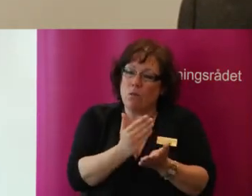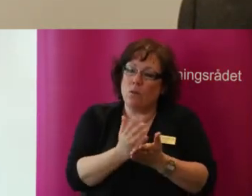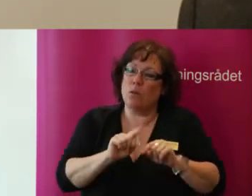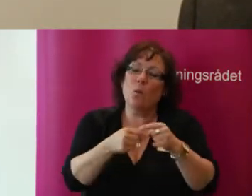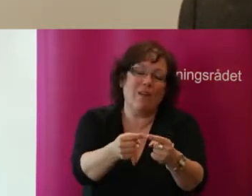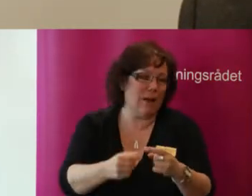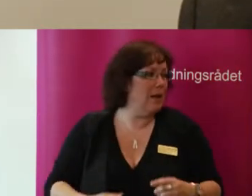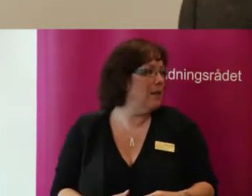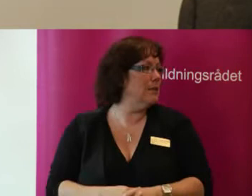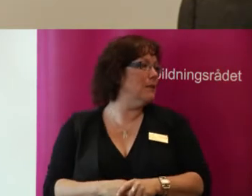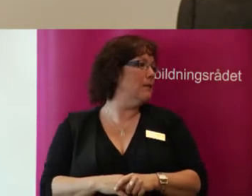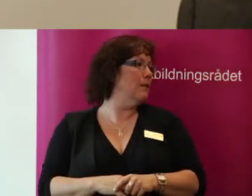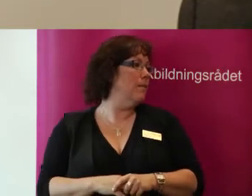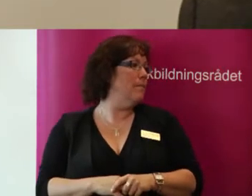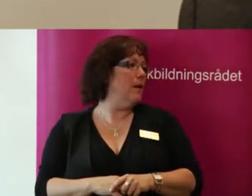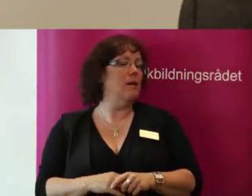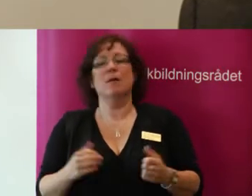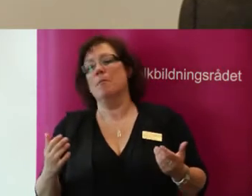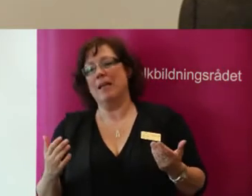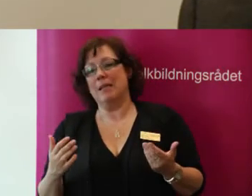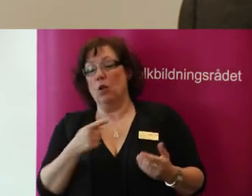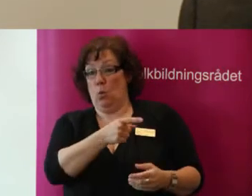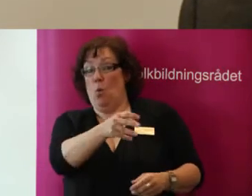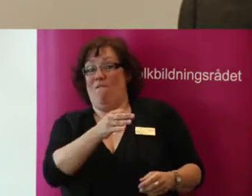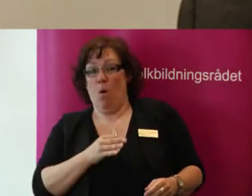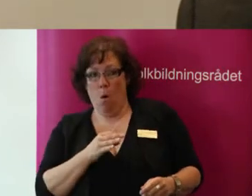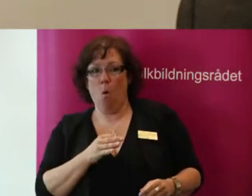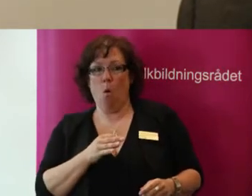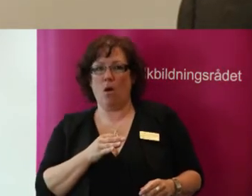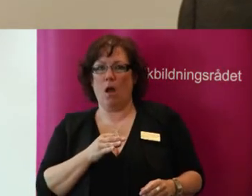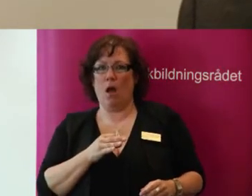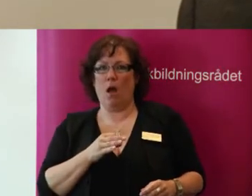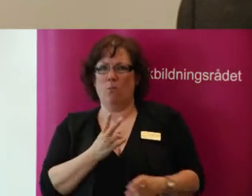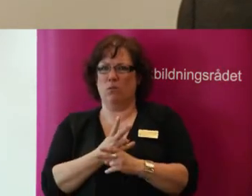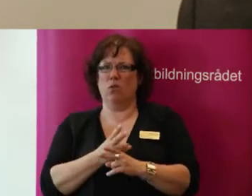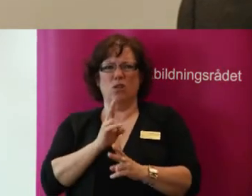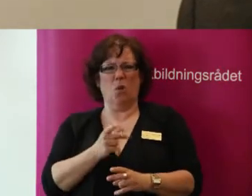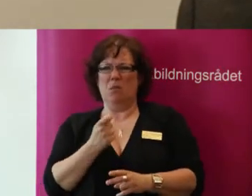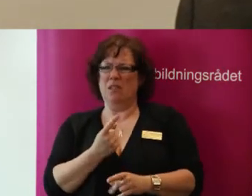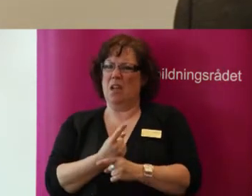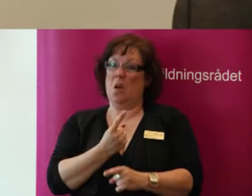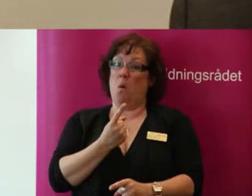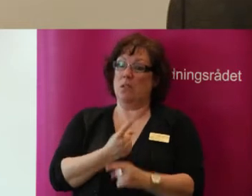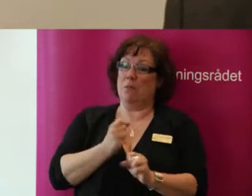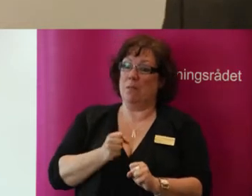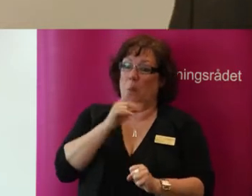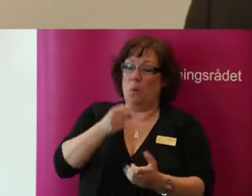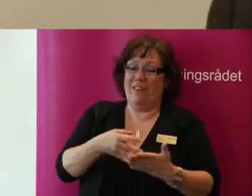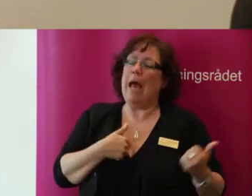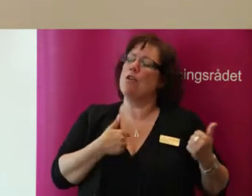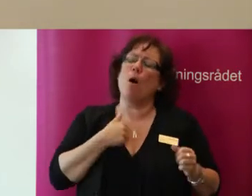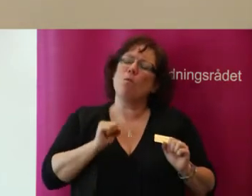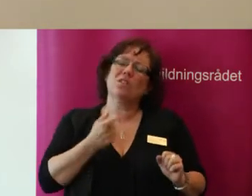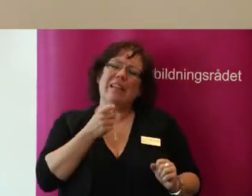tror nästan att vi får ju lämna det här. När du ställer frågan så är det liksom något suspekt att man vill utvärdera. Man måste vara liksom lite